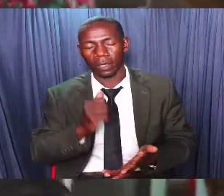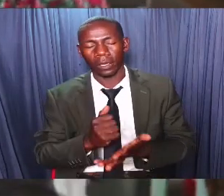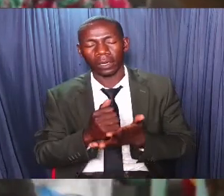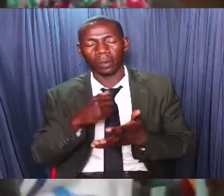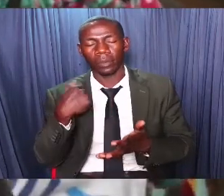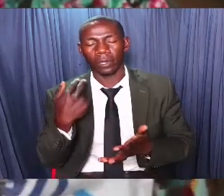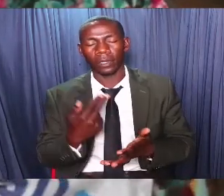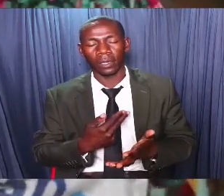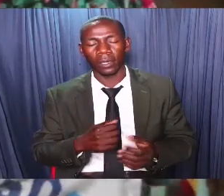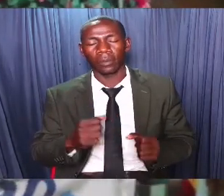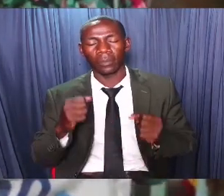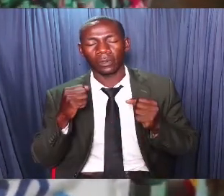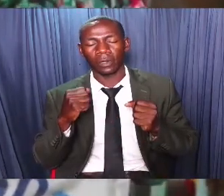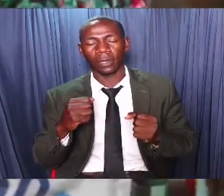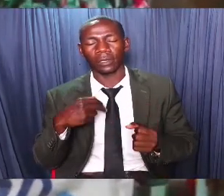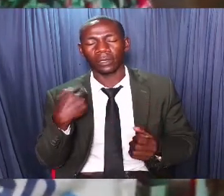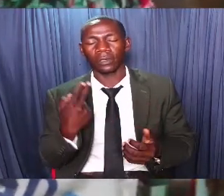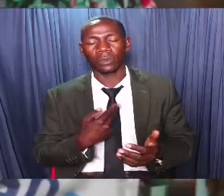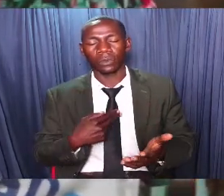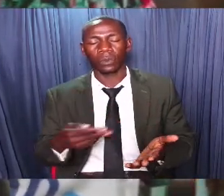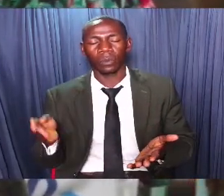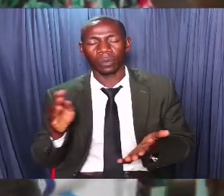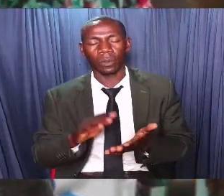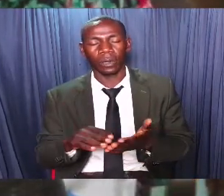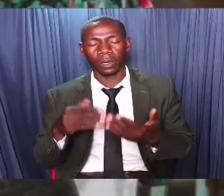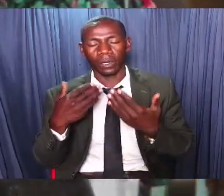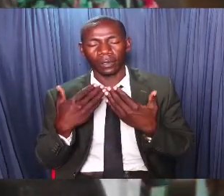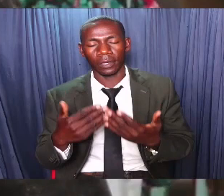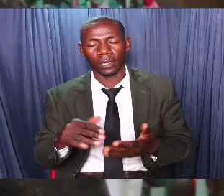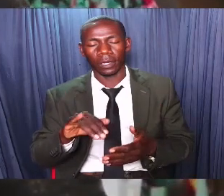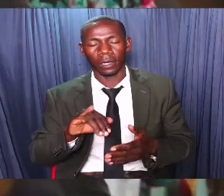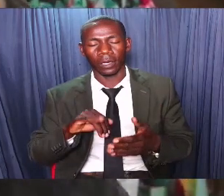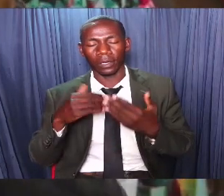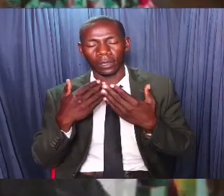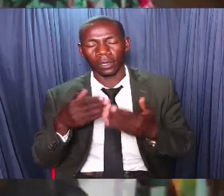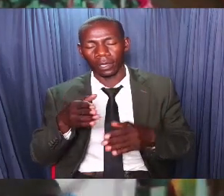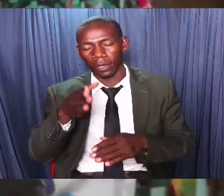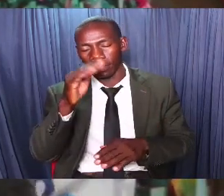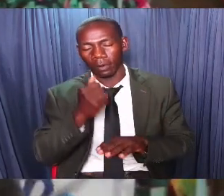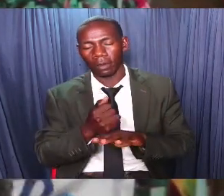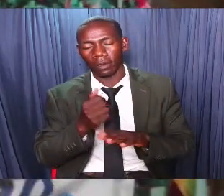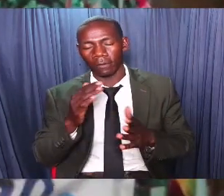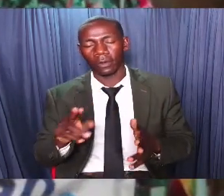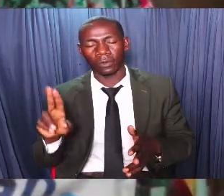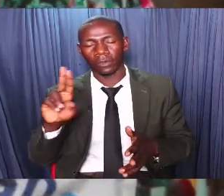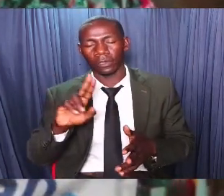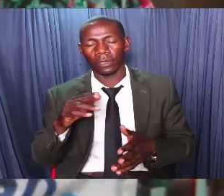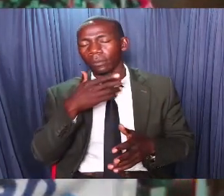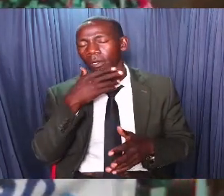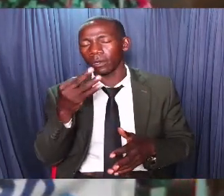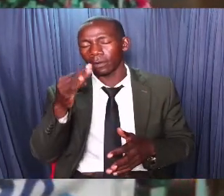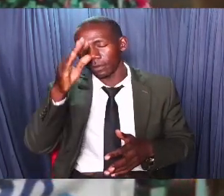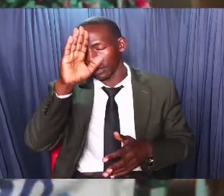ukatusaidie, ukatutie nguvu za kurudi. Ee Bwana, asante na kushukuru. Mungu wa mwanzilishi, umemtumia mtumishi